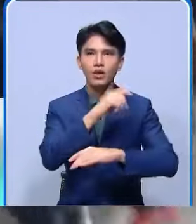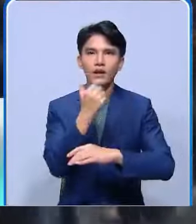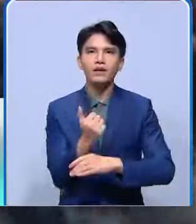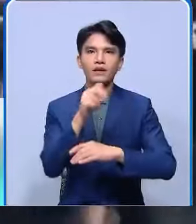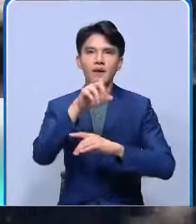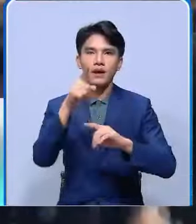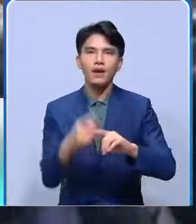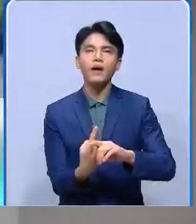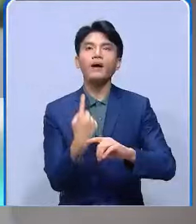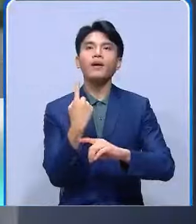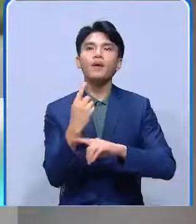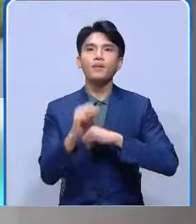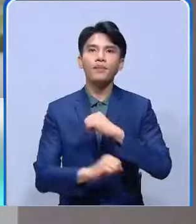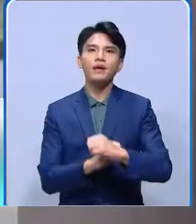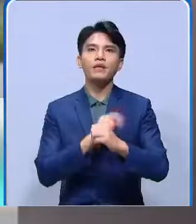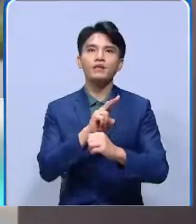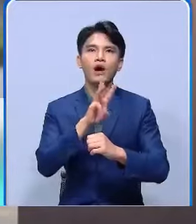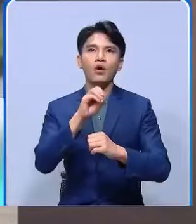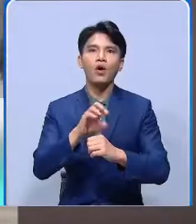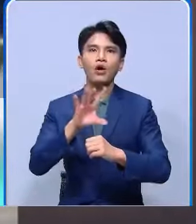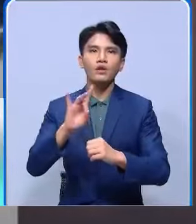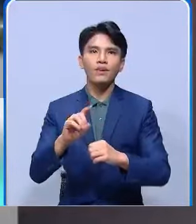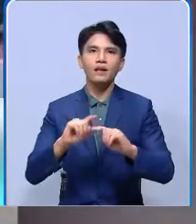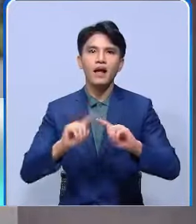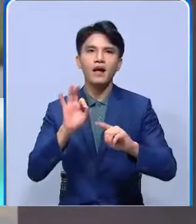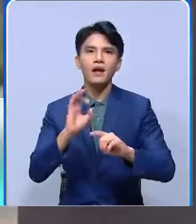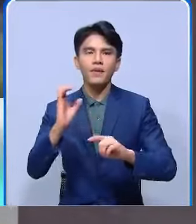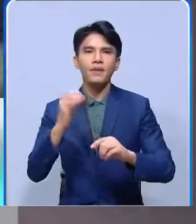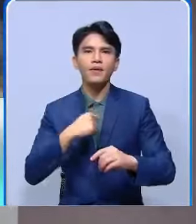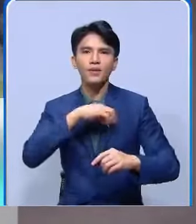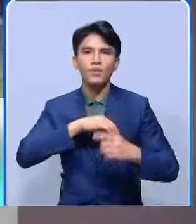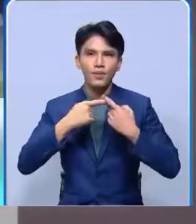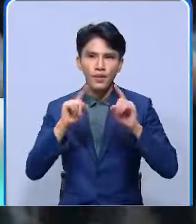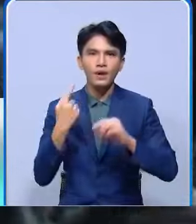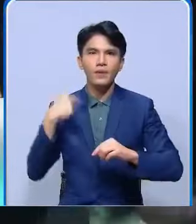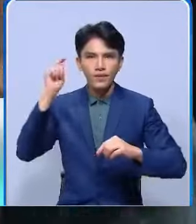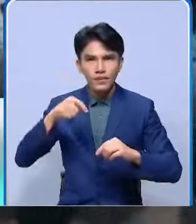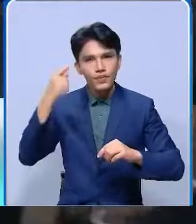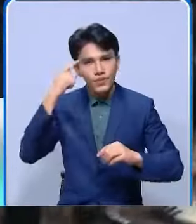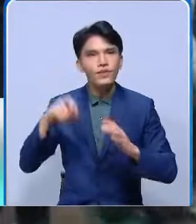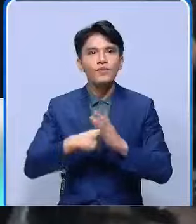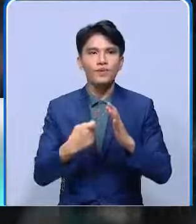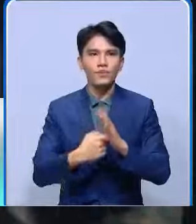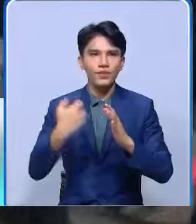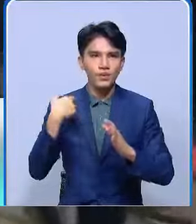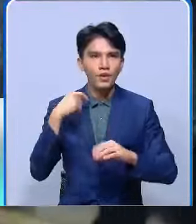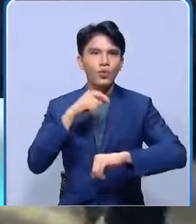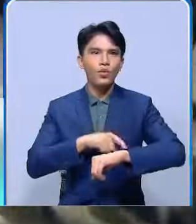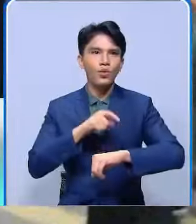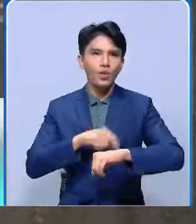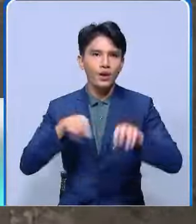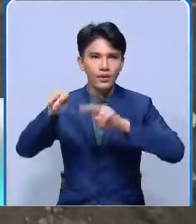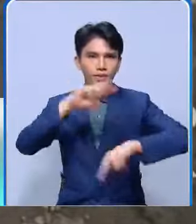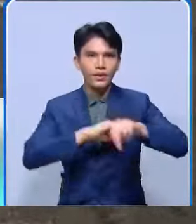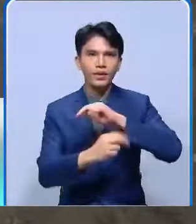68นะแต่ว่าแฟนคลับพี่เตี้ยก็ไม่ได้แปลกใจอะไรเพราะเชื่อมั่นว่าศาลมีเหตุผลและคงต้องใช้เวลาในการตรวจสอบ